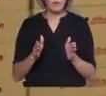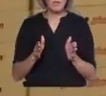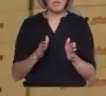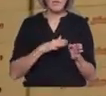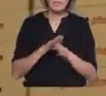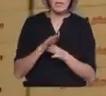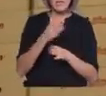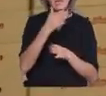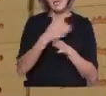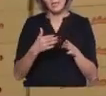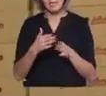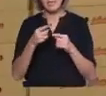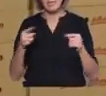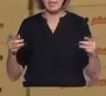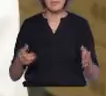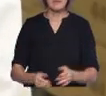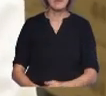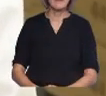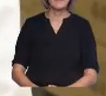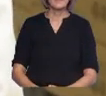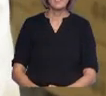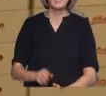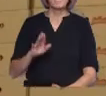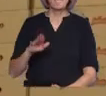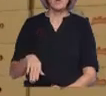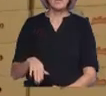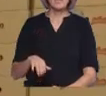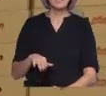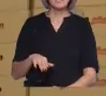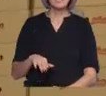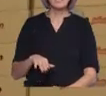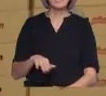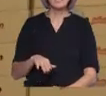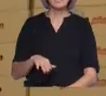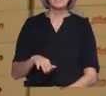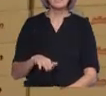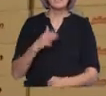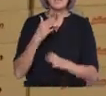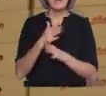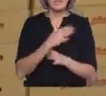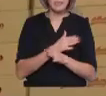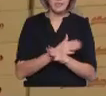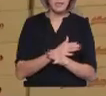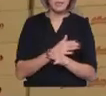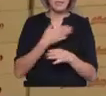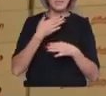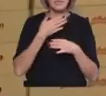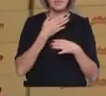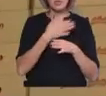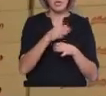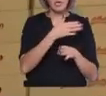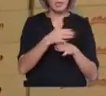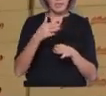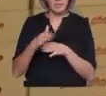или разделывается на разделочной машине. Значит, после того, как тушка разделалась на части, все согласно